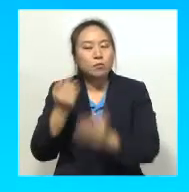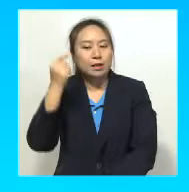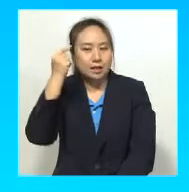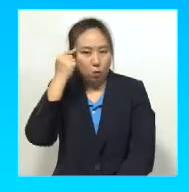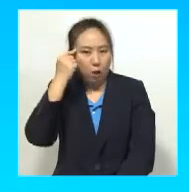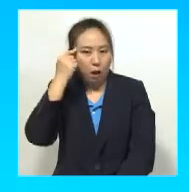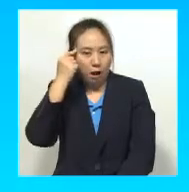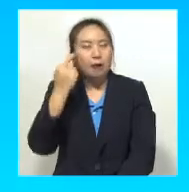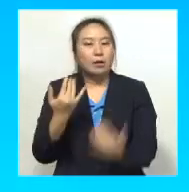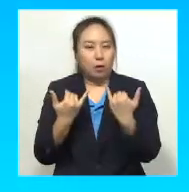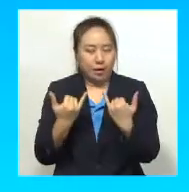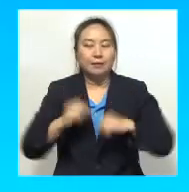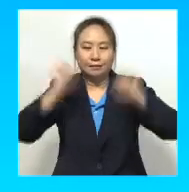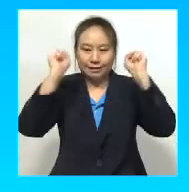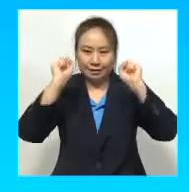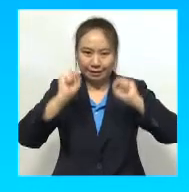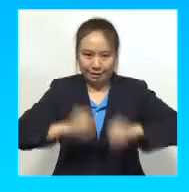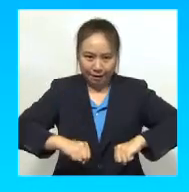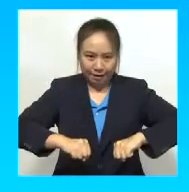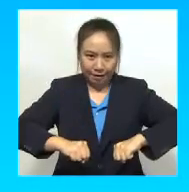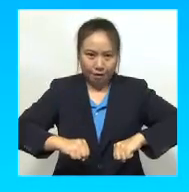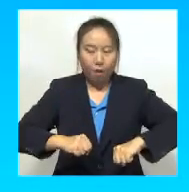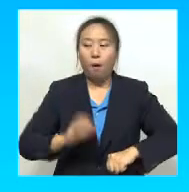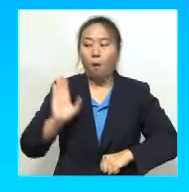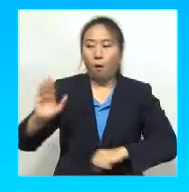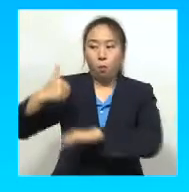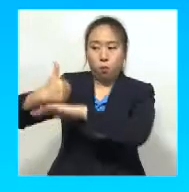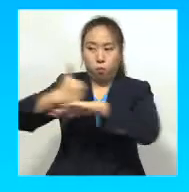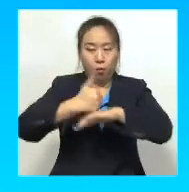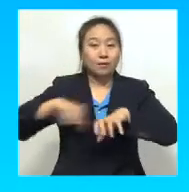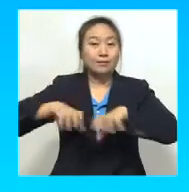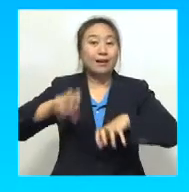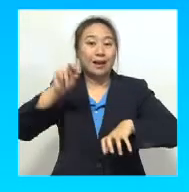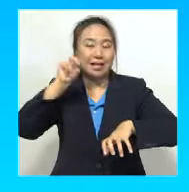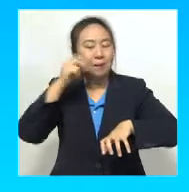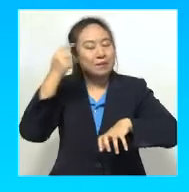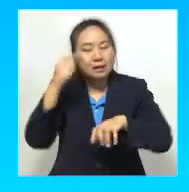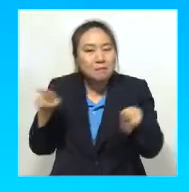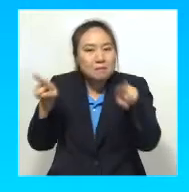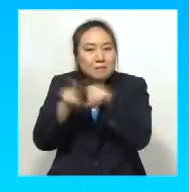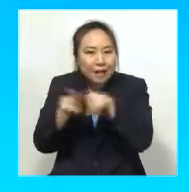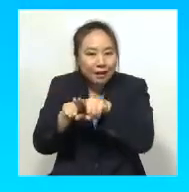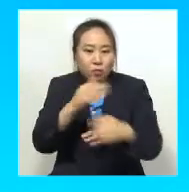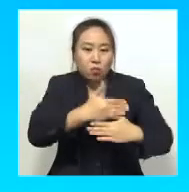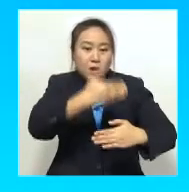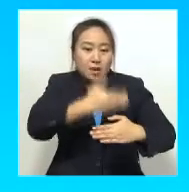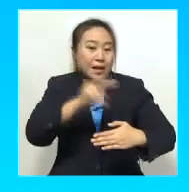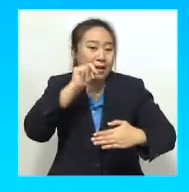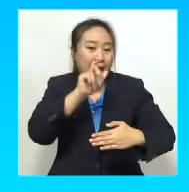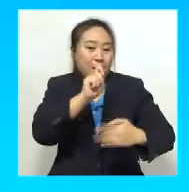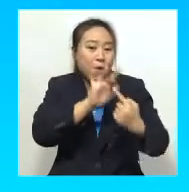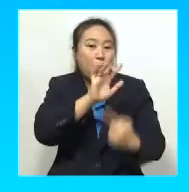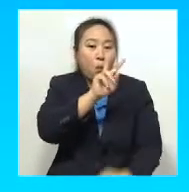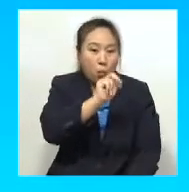สิ่งต่างๆต่อไปนี้เป็นการตัดสินใจของคนผู้บริหารการน้ำนะครับด้วยกันว่าเขื่อนน้ำอูลตัวนี้ทางกรมชลประทาน